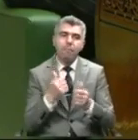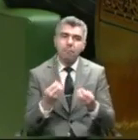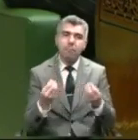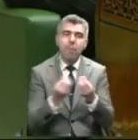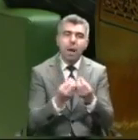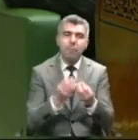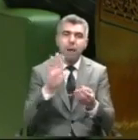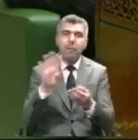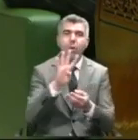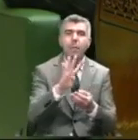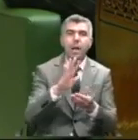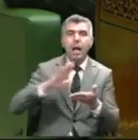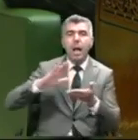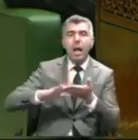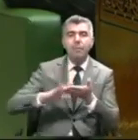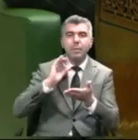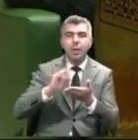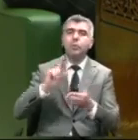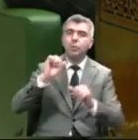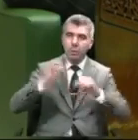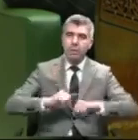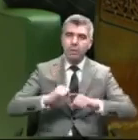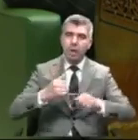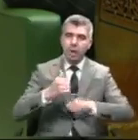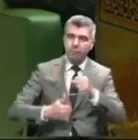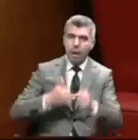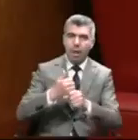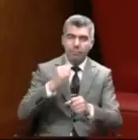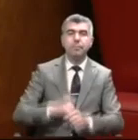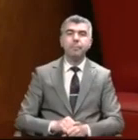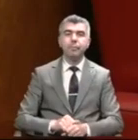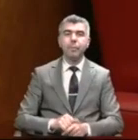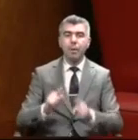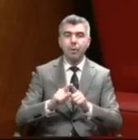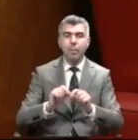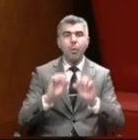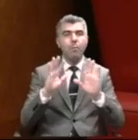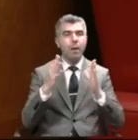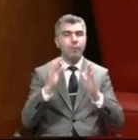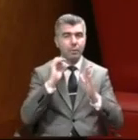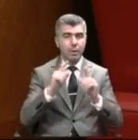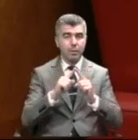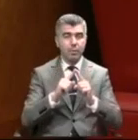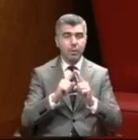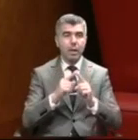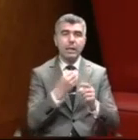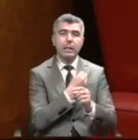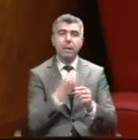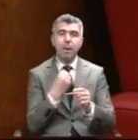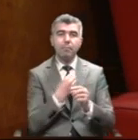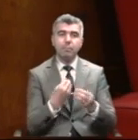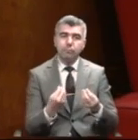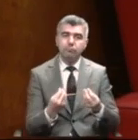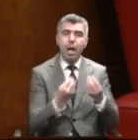عمرها عن 45 سنه في عمليه التسجيل هي مناسبه ايضا لتنويه بالعمل الذي تقوم به البعثه الصحيه المرافقه للحجاج